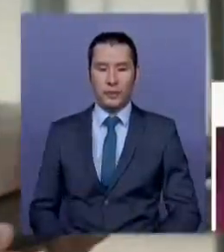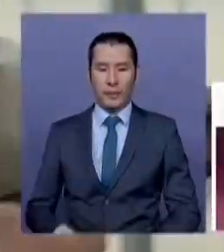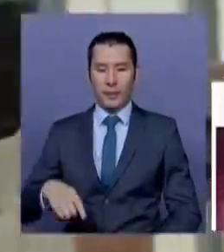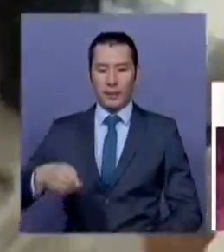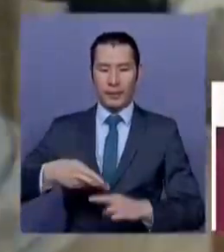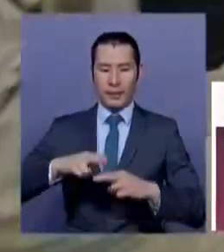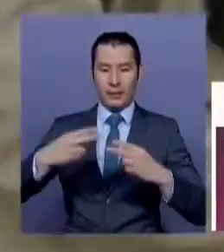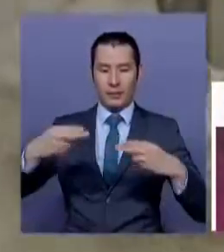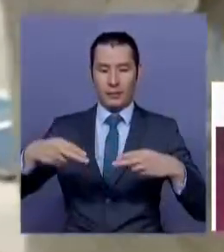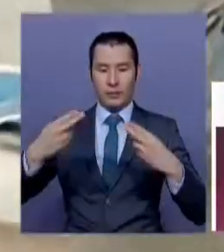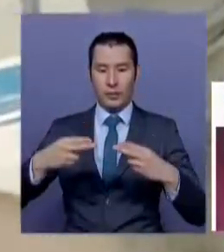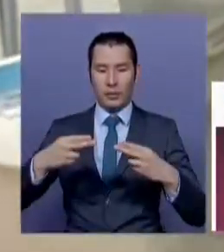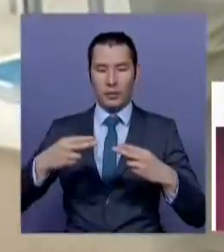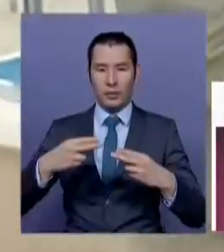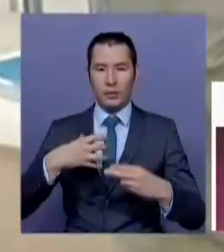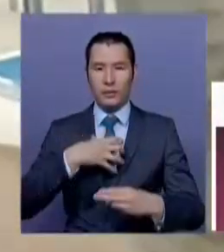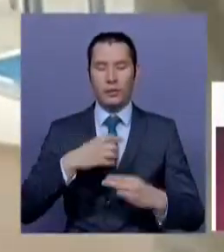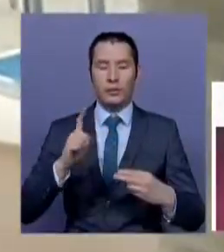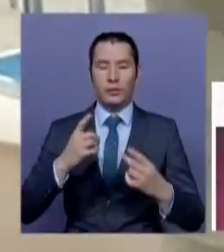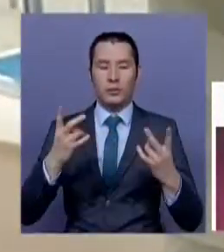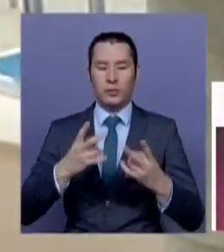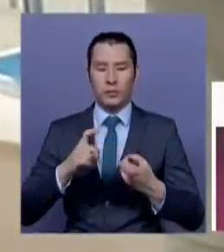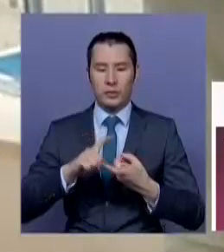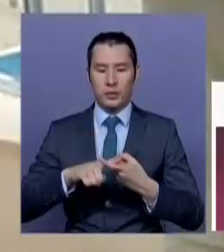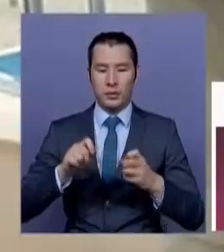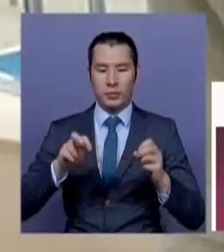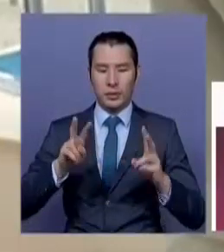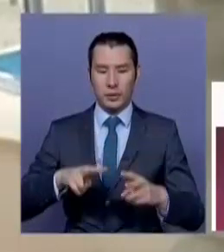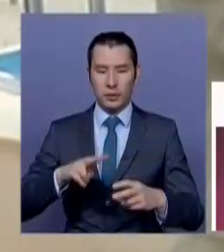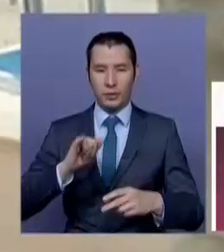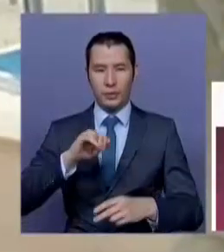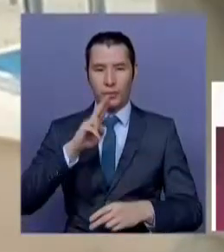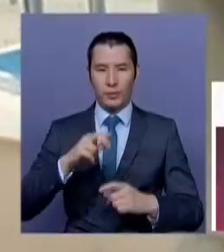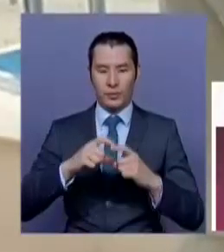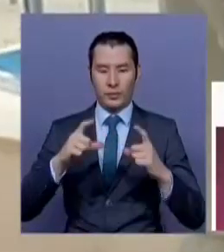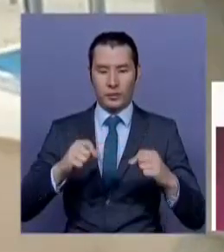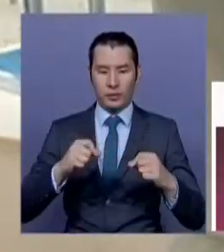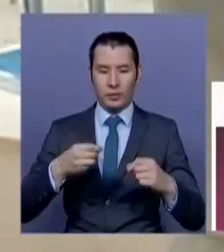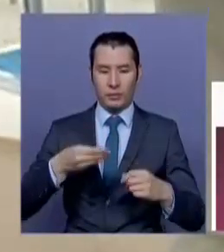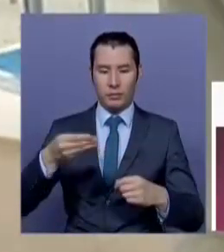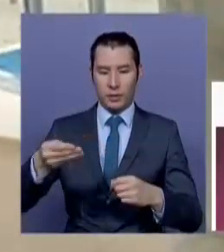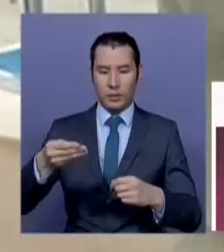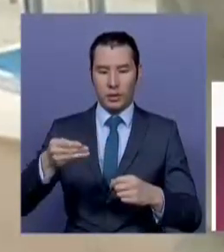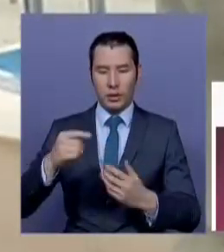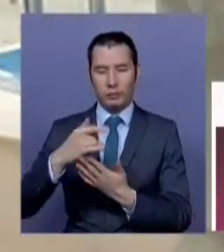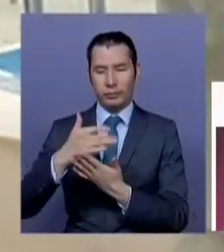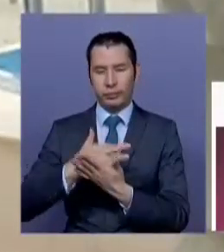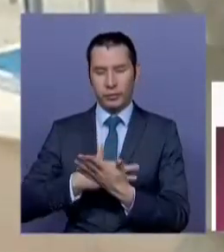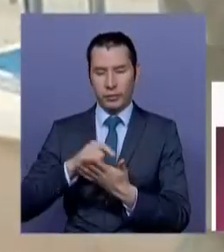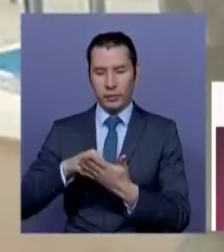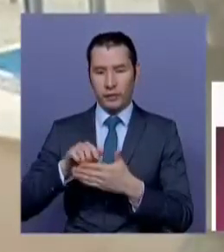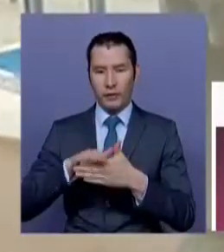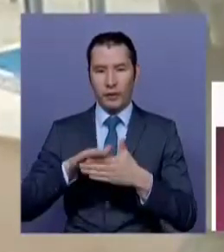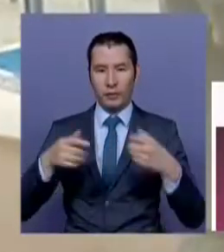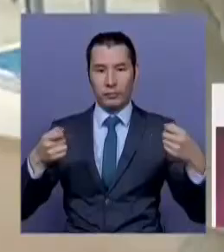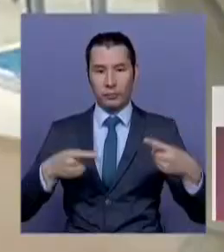бар болғаны жеке басты растайтын құжат қажет. Оны тәртіп сақшысы арнайы база арқылы тексеріп, егер қалада жүруге рұқсат етілген болса, онда қала